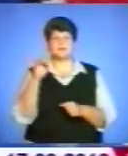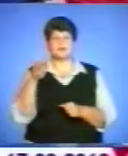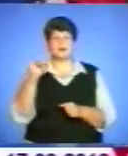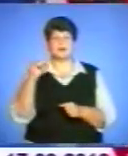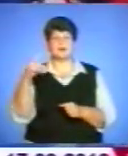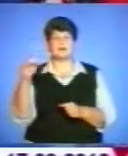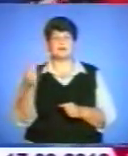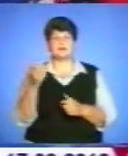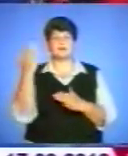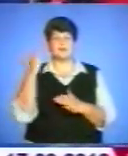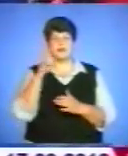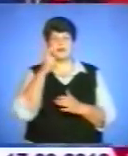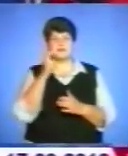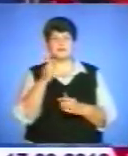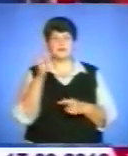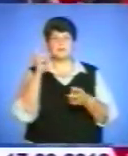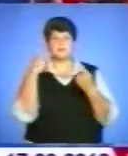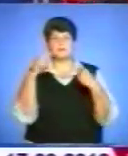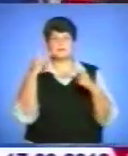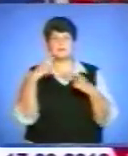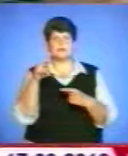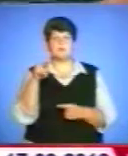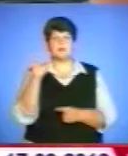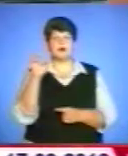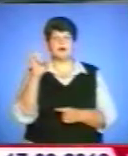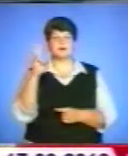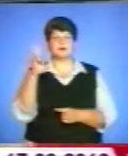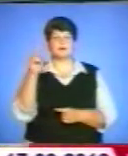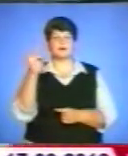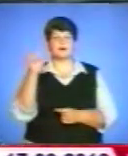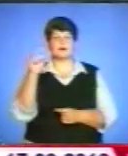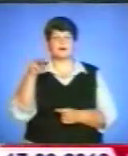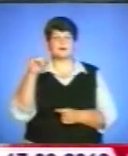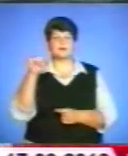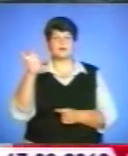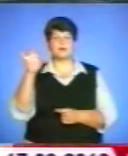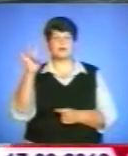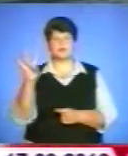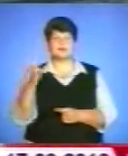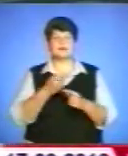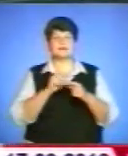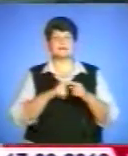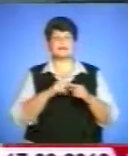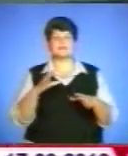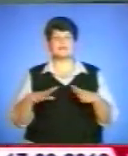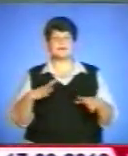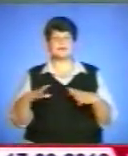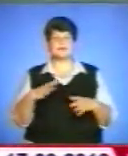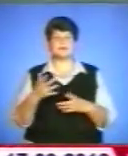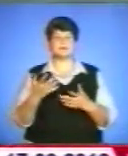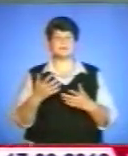опановує давнє грецьке мистецтво бою, що називається панкратіон. За себе я можу знайти насамперед це тренажери, які